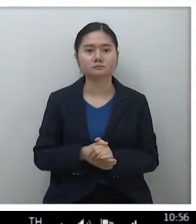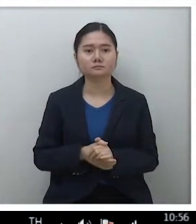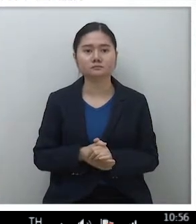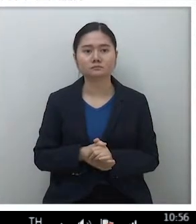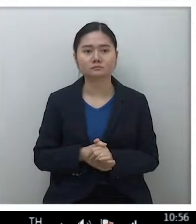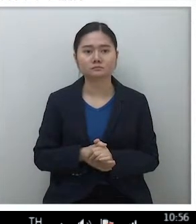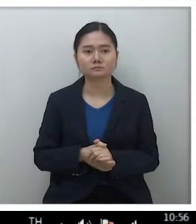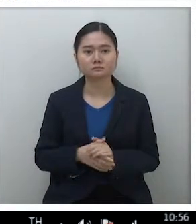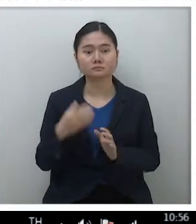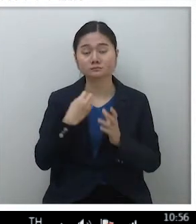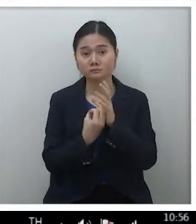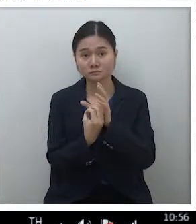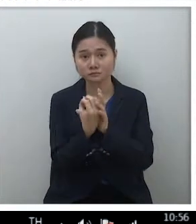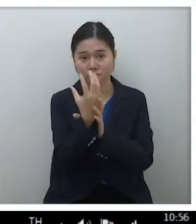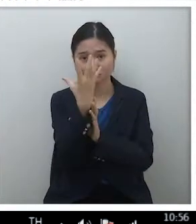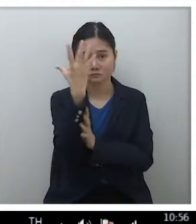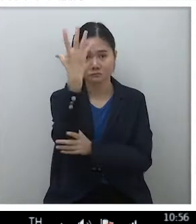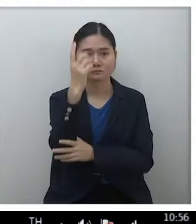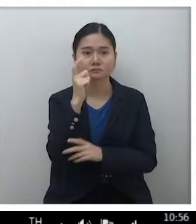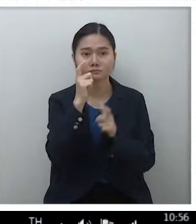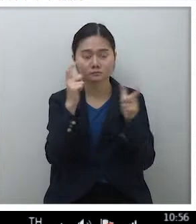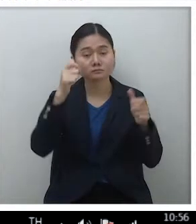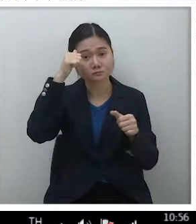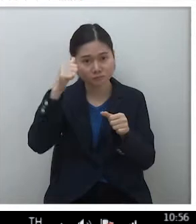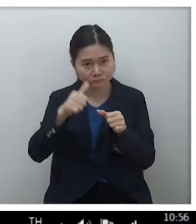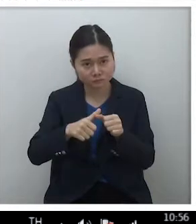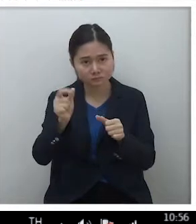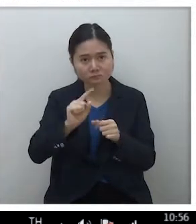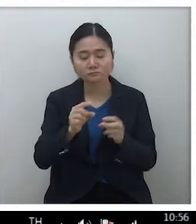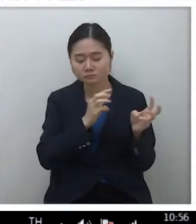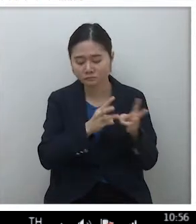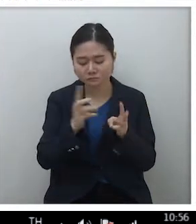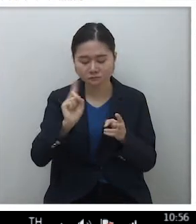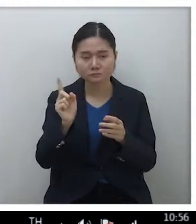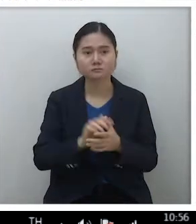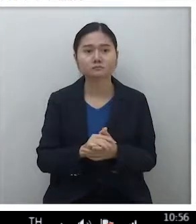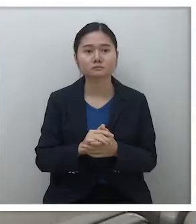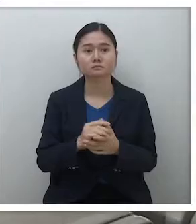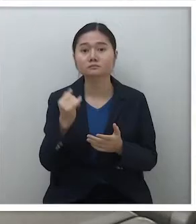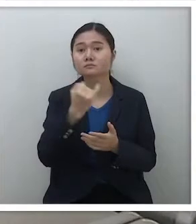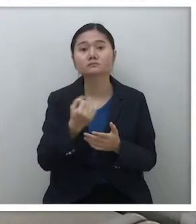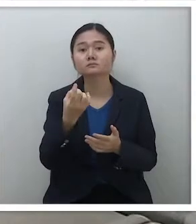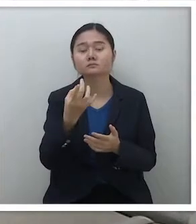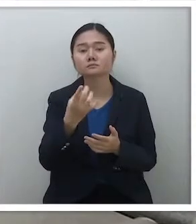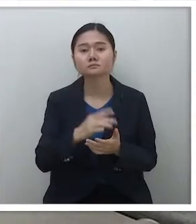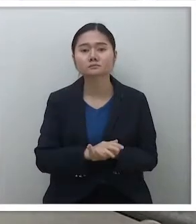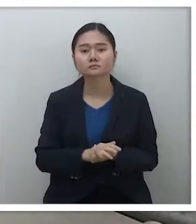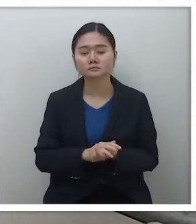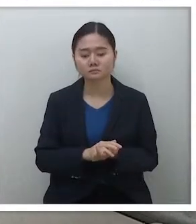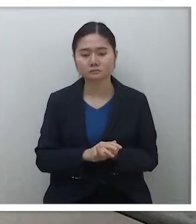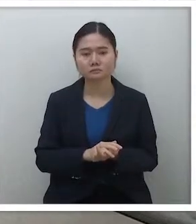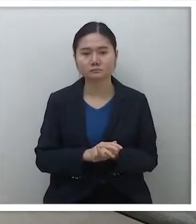ครูมีต้นไม้ต้นใหญ่อยู่ตรงนี้จำได้ไหมครับหลักการคืออะไรครับวาดอะไรก่อน